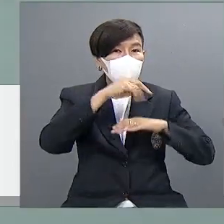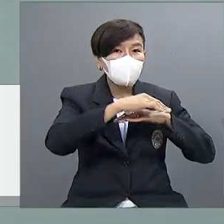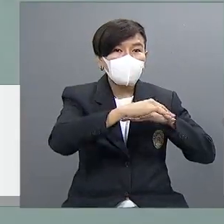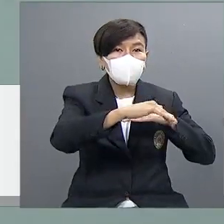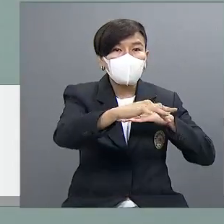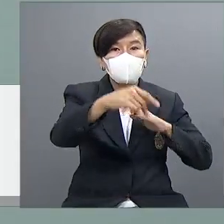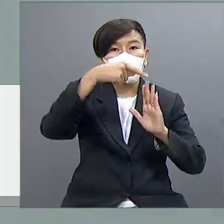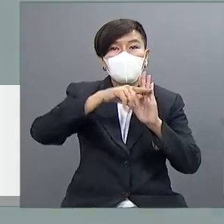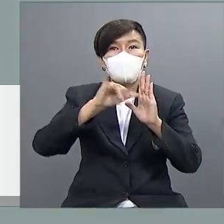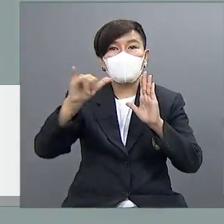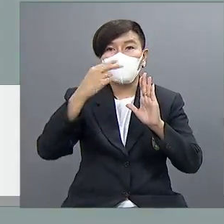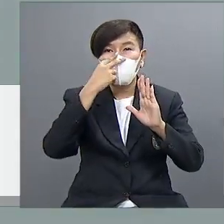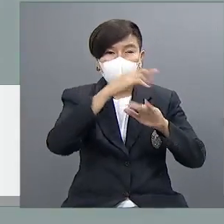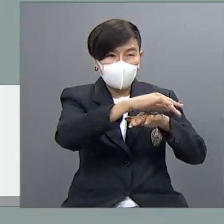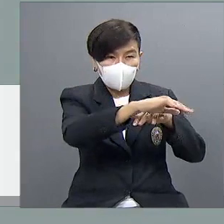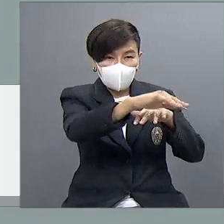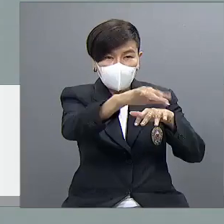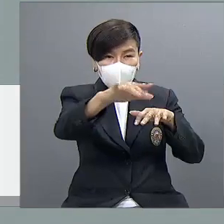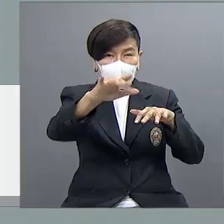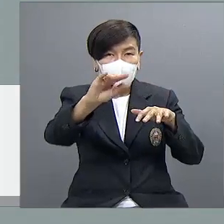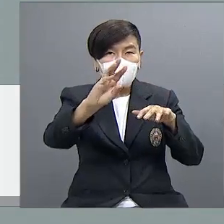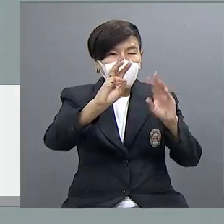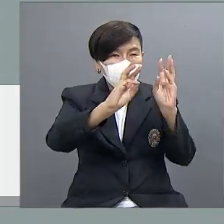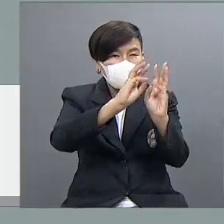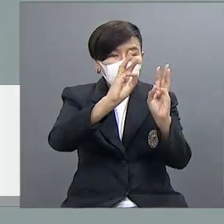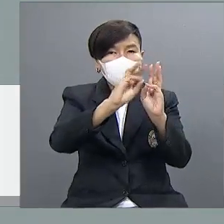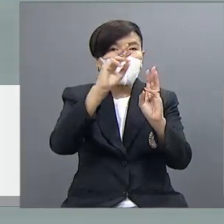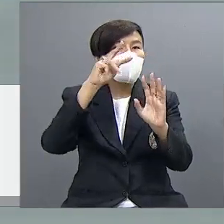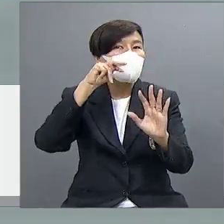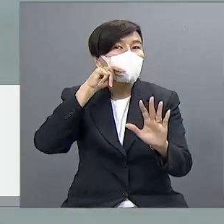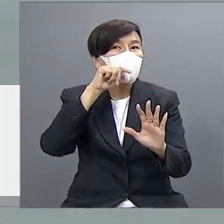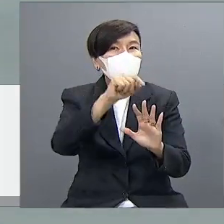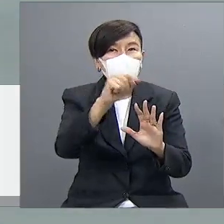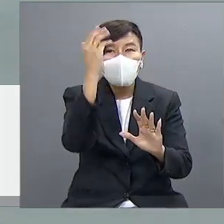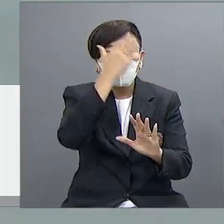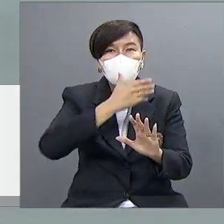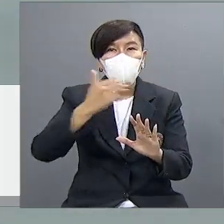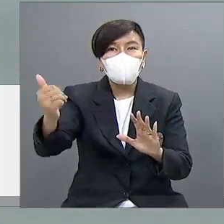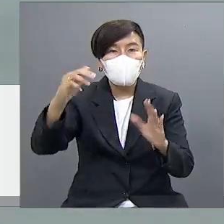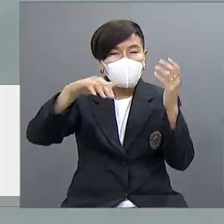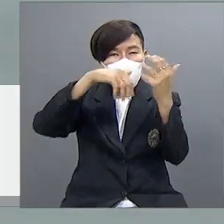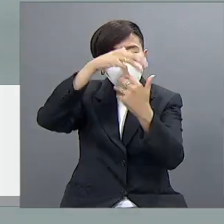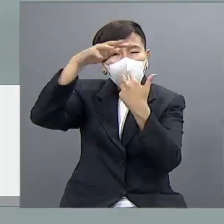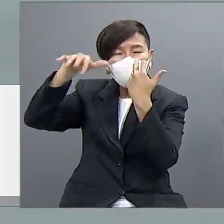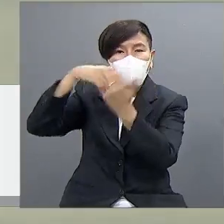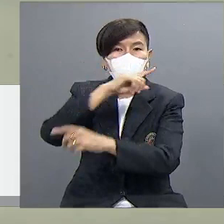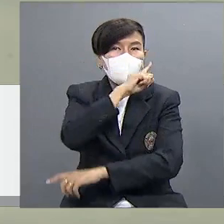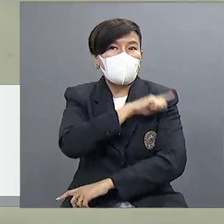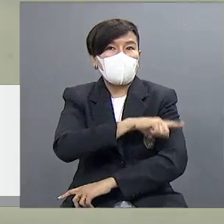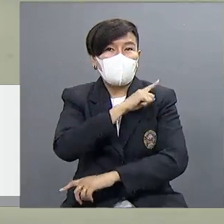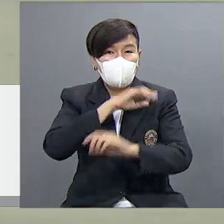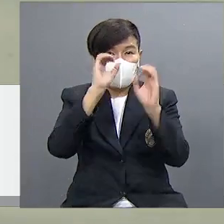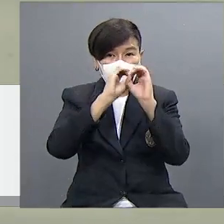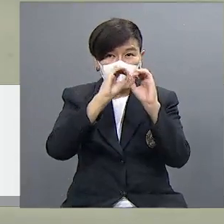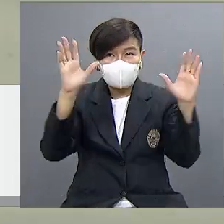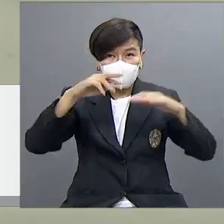เกิดทัศนียภาพสวยงามนะคะการพะเยามีหมอกปกคลุมไปทั่วบริเวณลักษณะเป็นไอน้ำที่อยู่เหนือระดับน้ำ